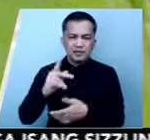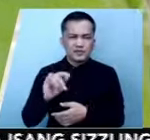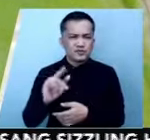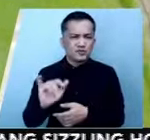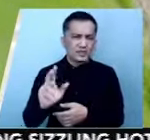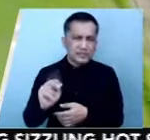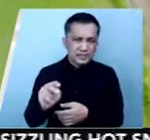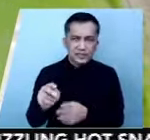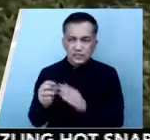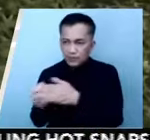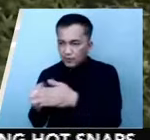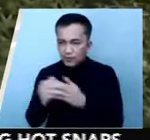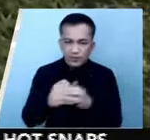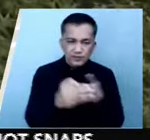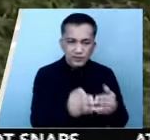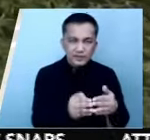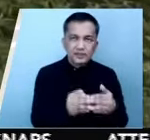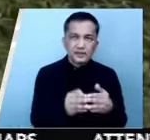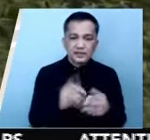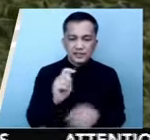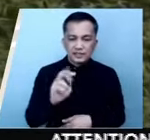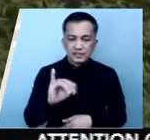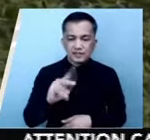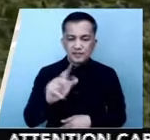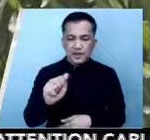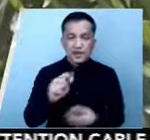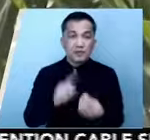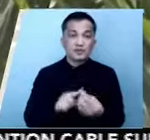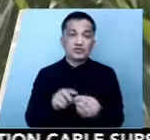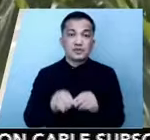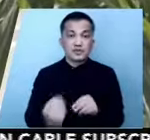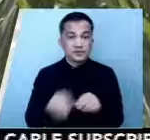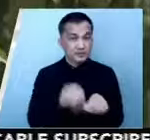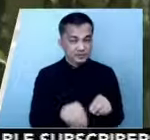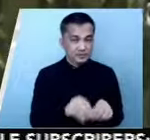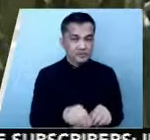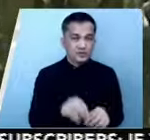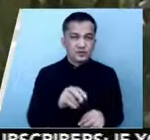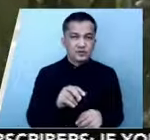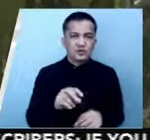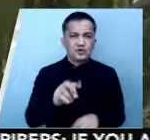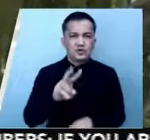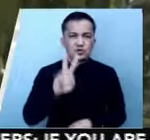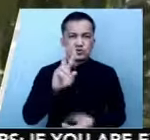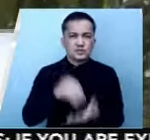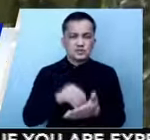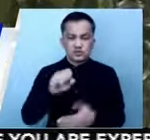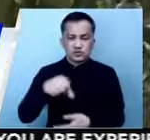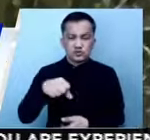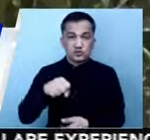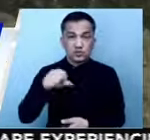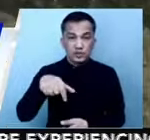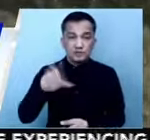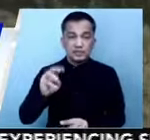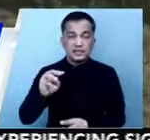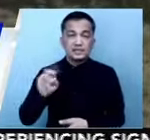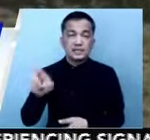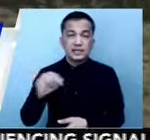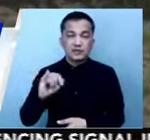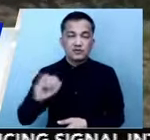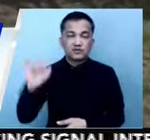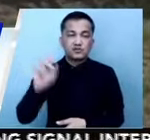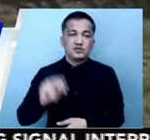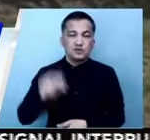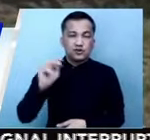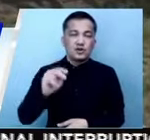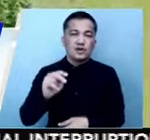bawat sulok may trivia tungkol sa agrikultura. Magi 2,000 square meters na palayan ito sa Ilocos Norte Agricultural College